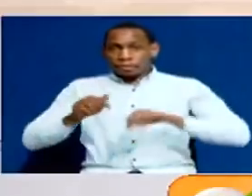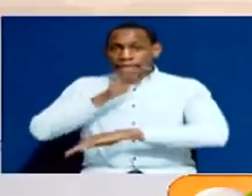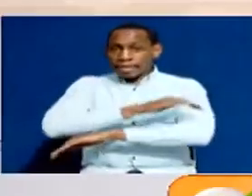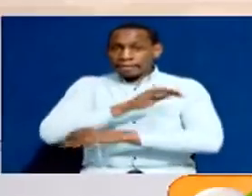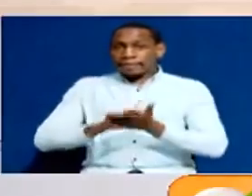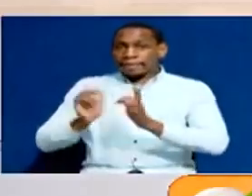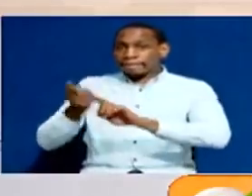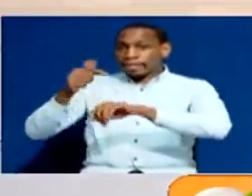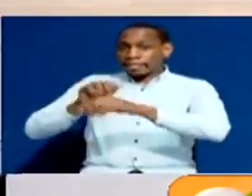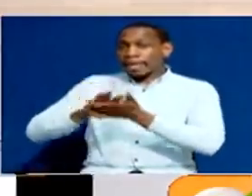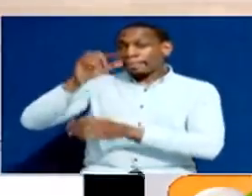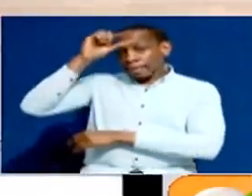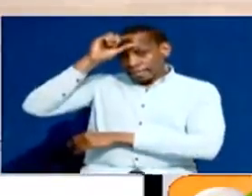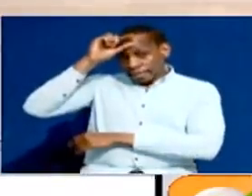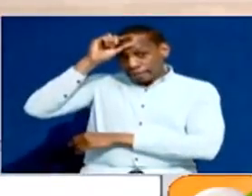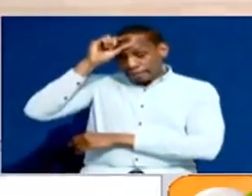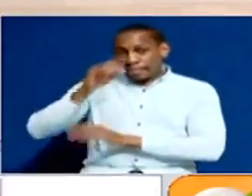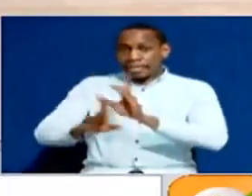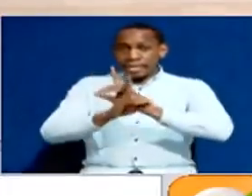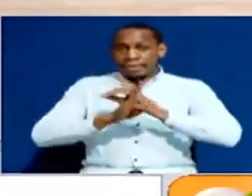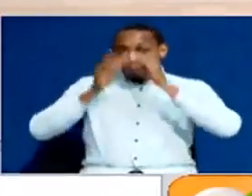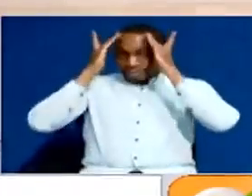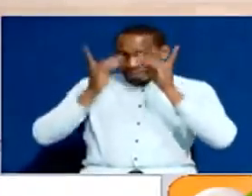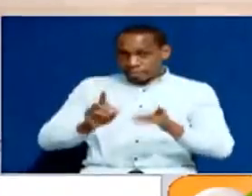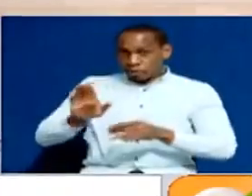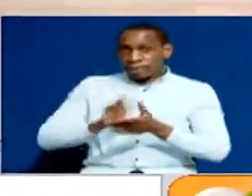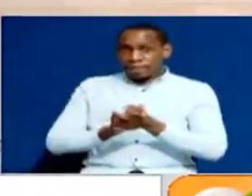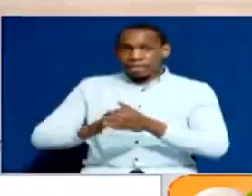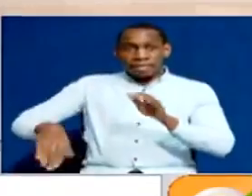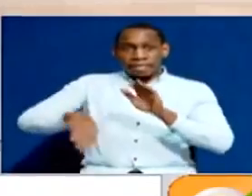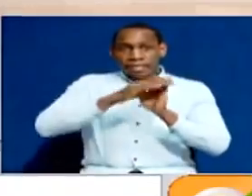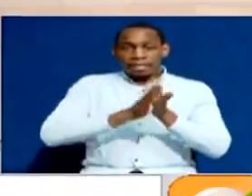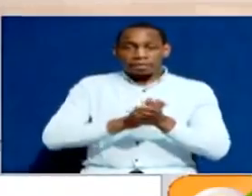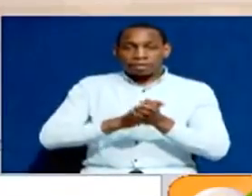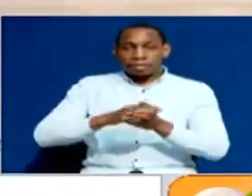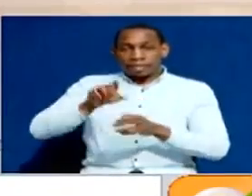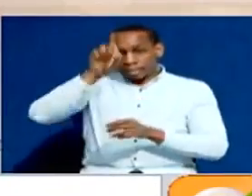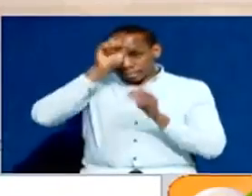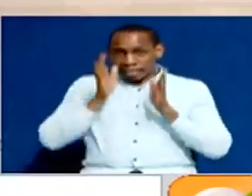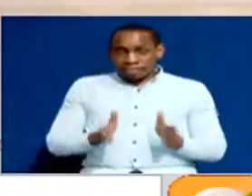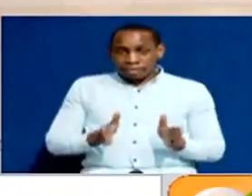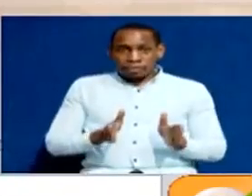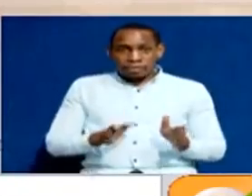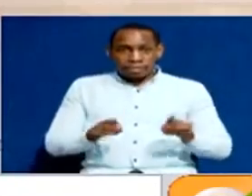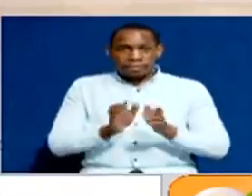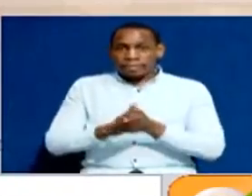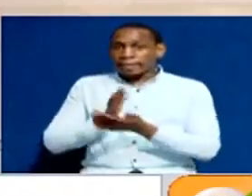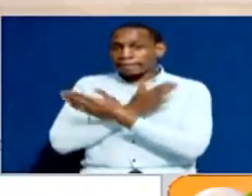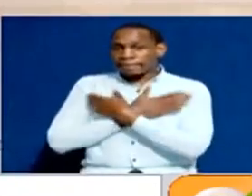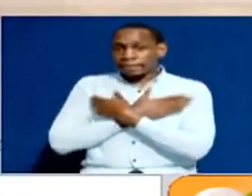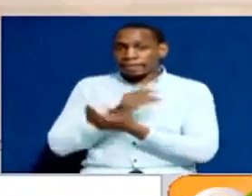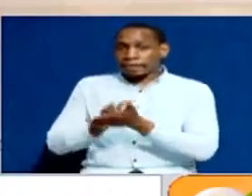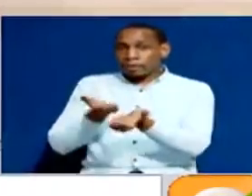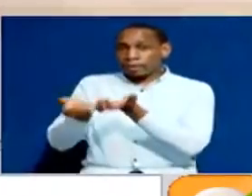Jioni ya leo kwa mara ya kwanza serikali imetetea uamuzi wake wa kumfurusha nchini raia wa Uturuki ambaye ni mshirika